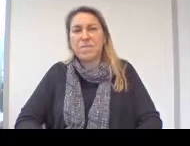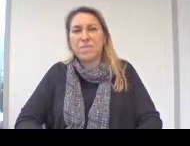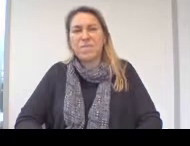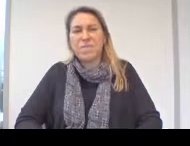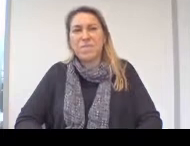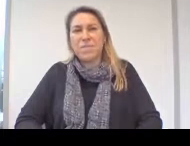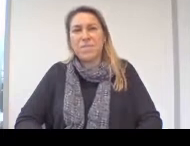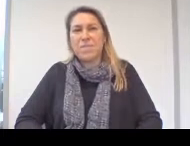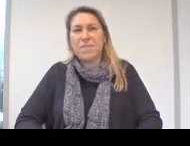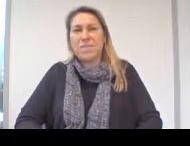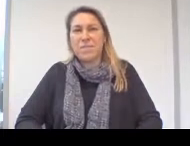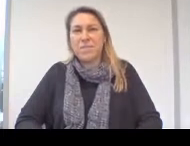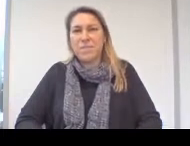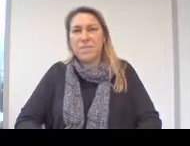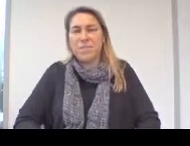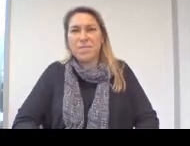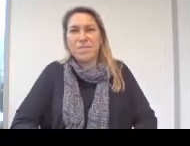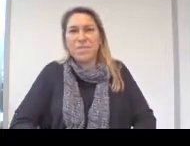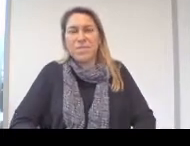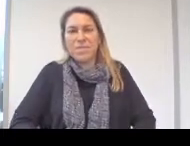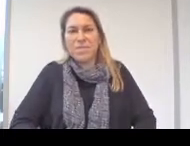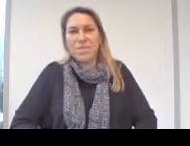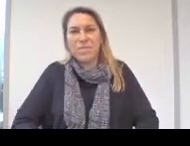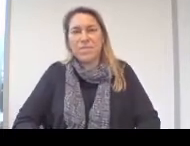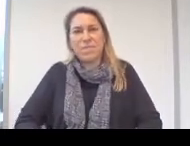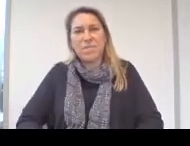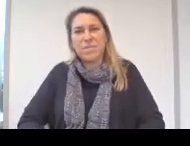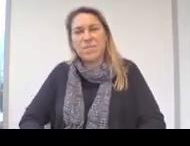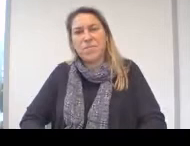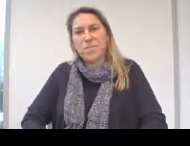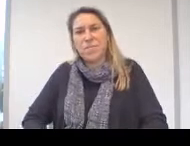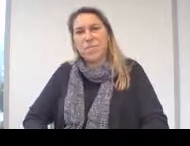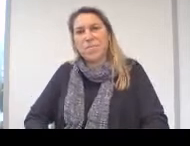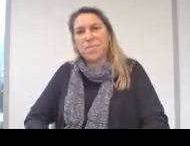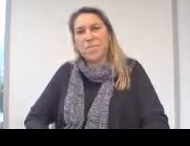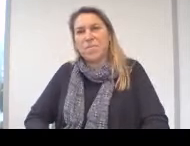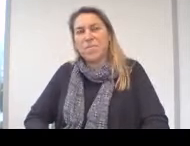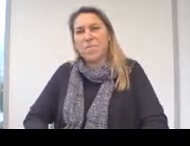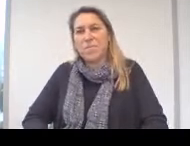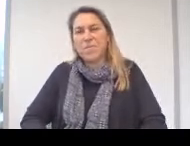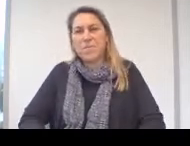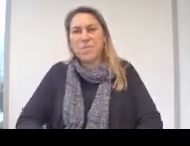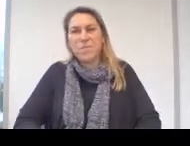Donc, ce cadre réglementaire est important, les compétences doivent être en lien, et je crois que j'en parle un peu plus tard